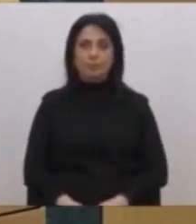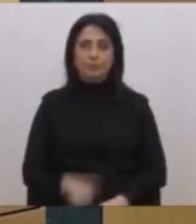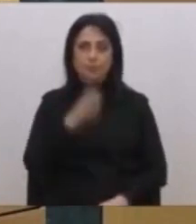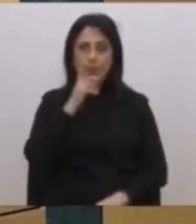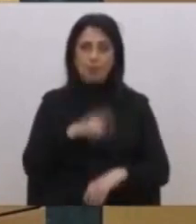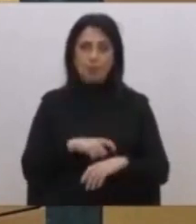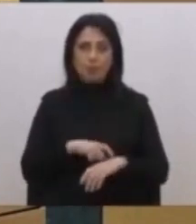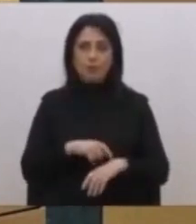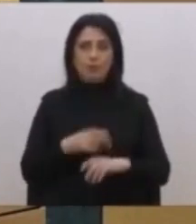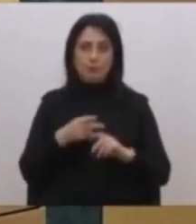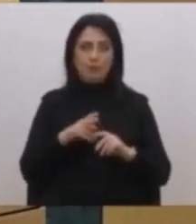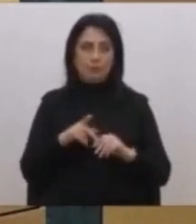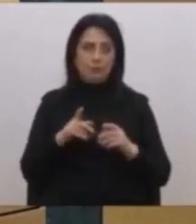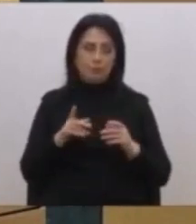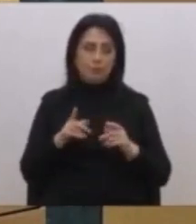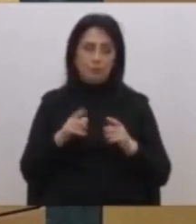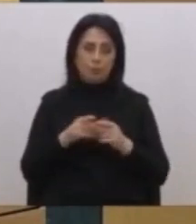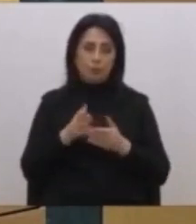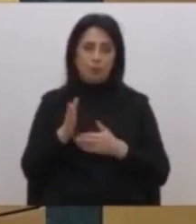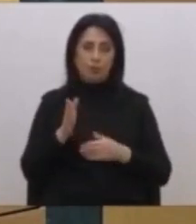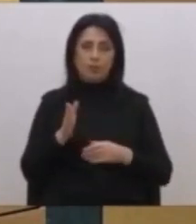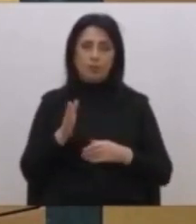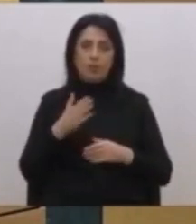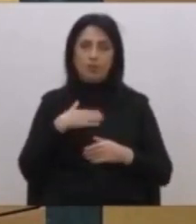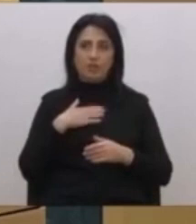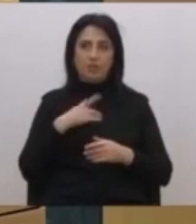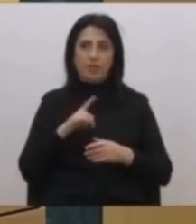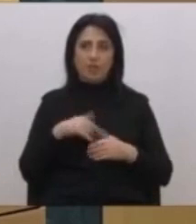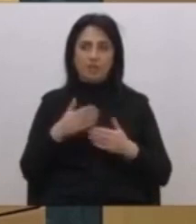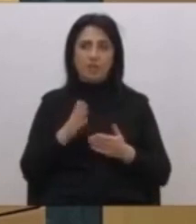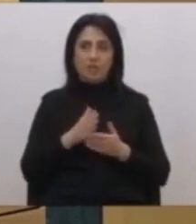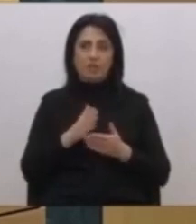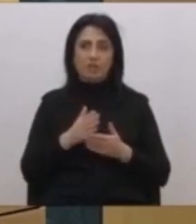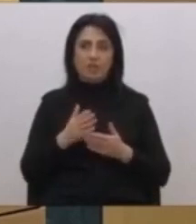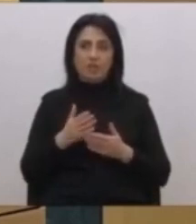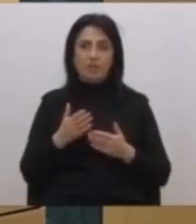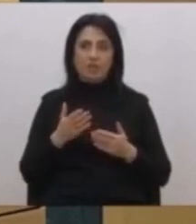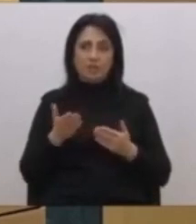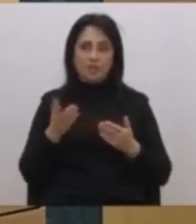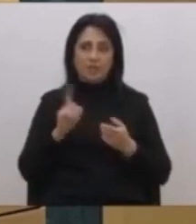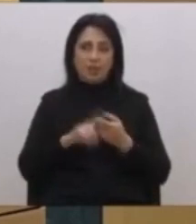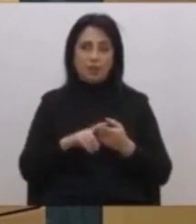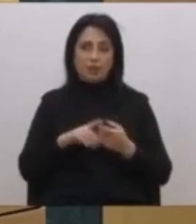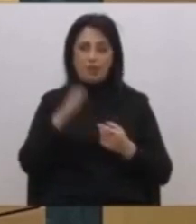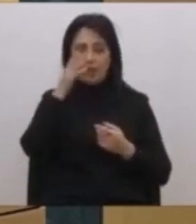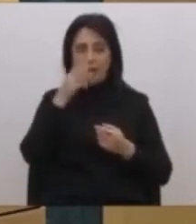დროც. Amitom am კუთხით ჩვენგან რაც არის დამოკიდებული,